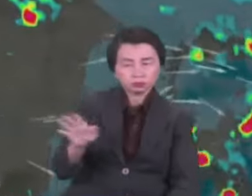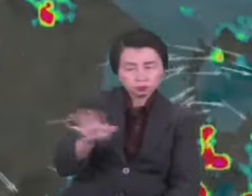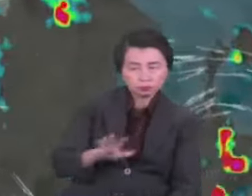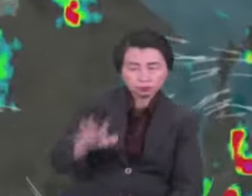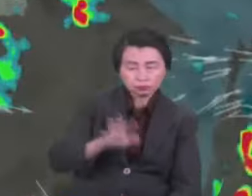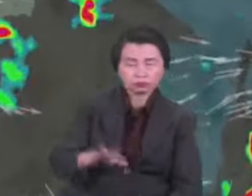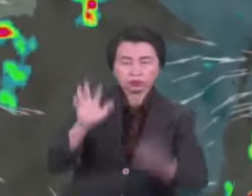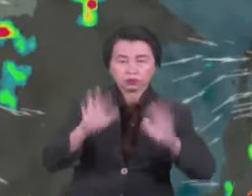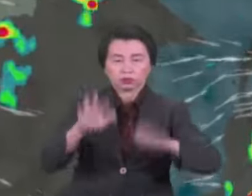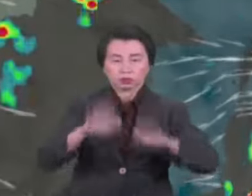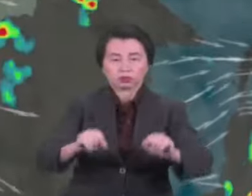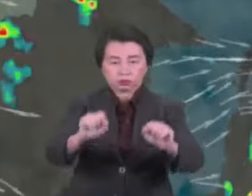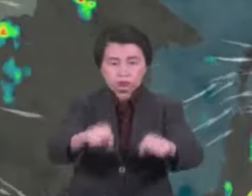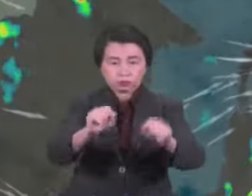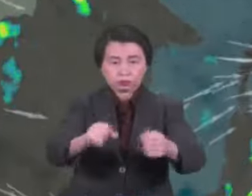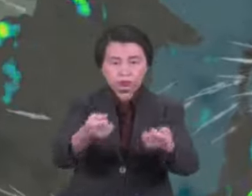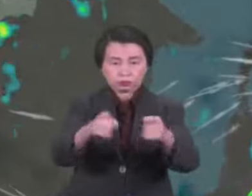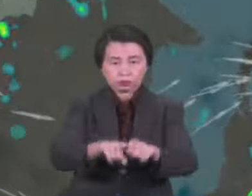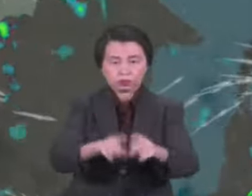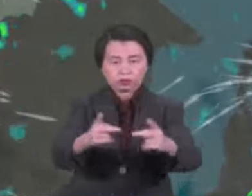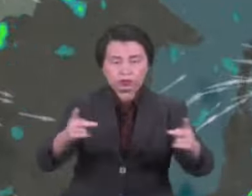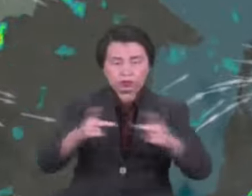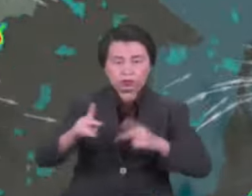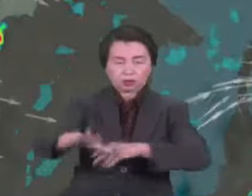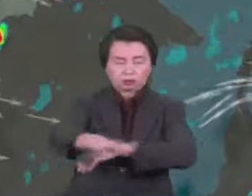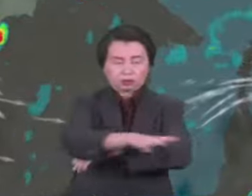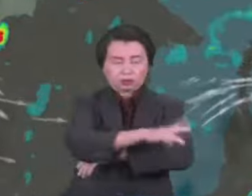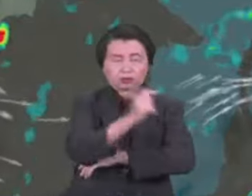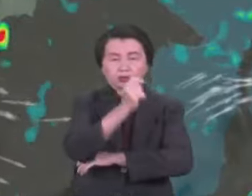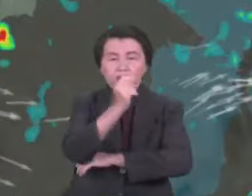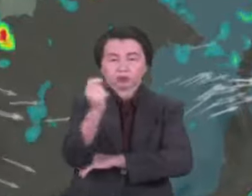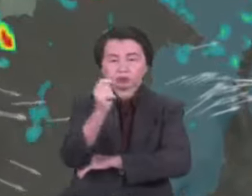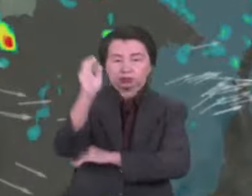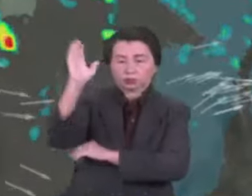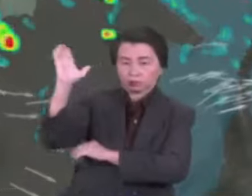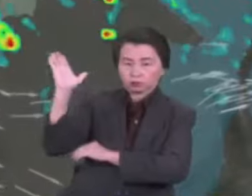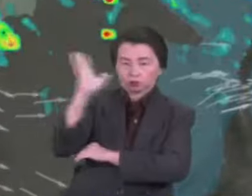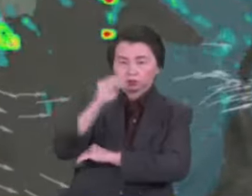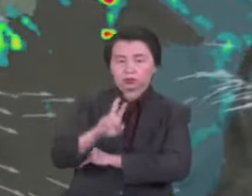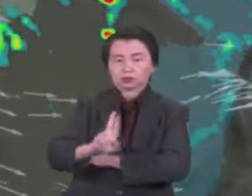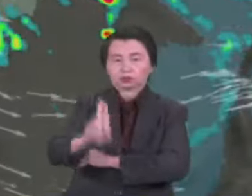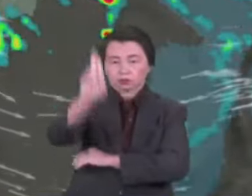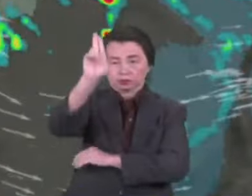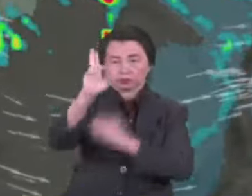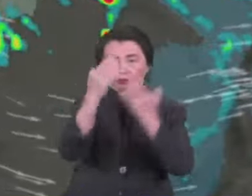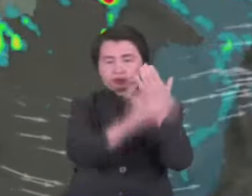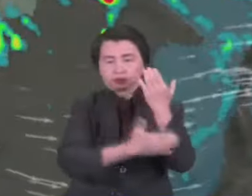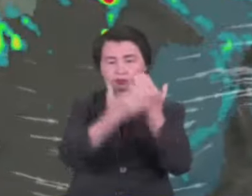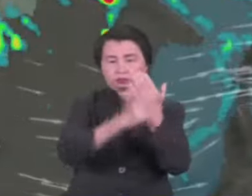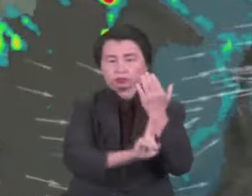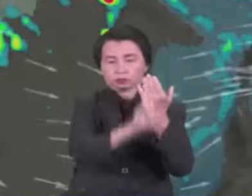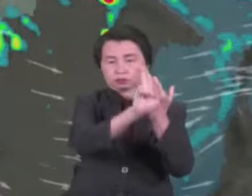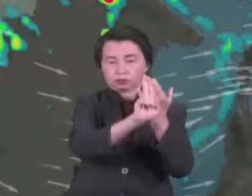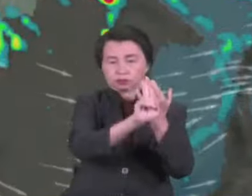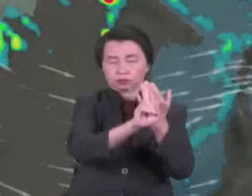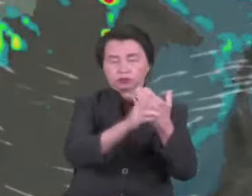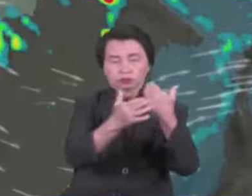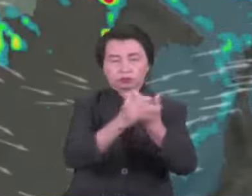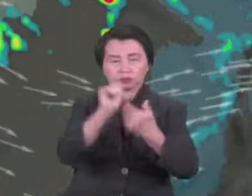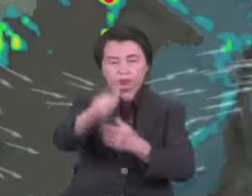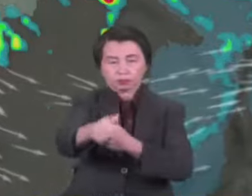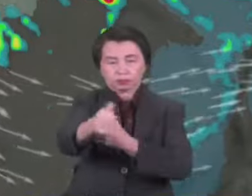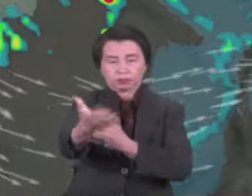untuk keadaan hujan boleh lagi berlaku melibatkan kawasan di sekitar pantai timur dan juga di bahagian utara semenanjung Malaysia. Juga menjelang